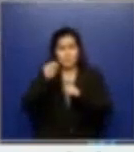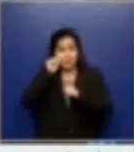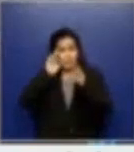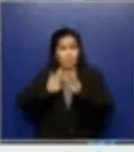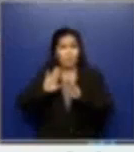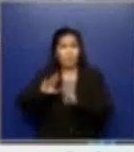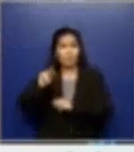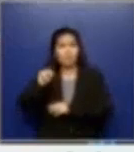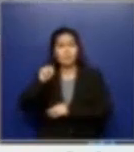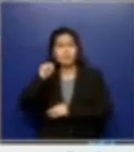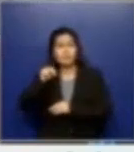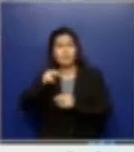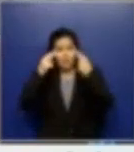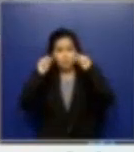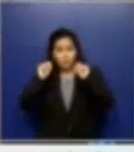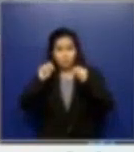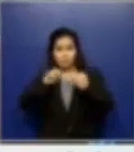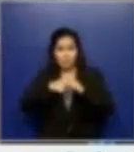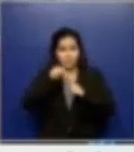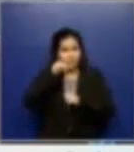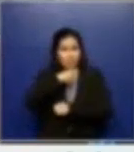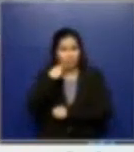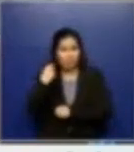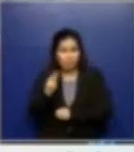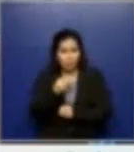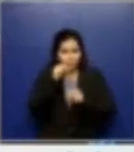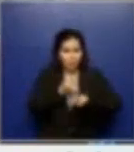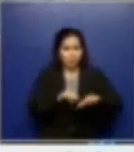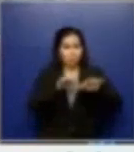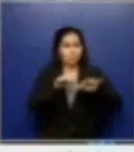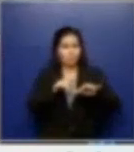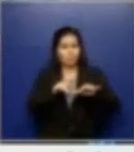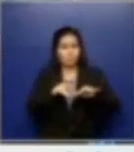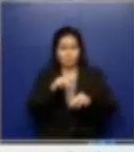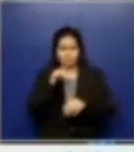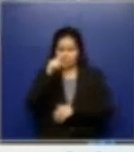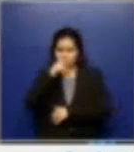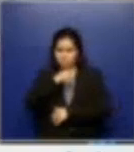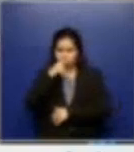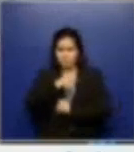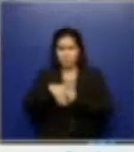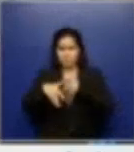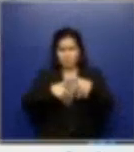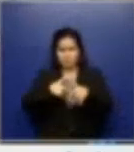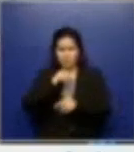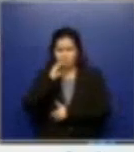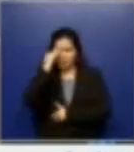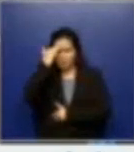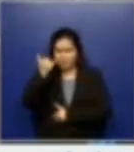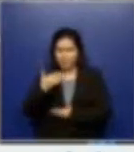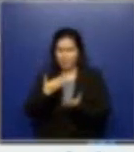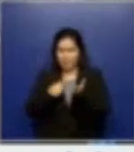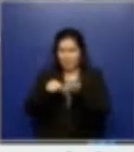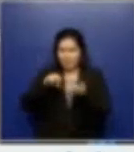รงเร็วกว่าเดิมท่วมเยอะกว่าเดิมแรงเร็วกว่าเดิมท่วมเร็วกว่าเดิมแปลกชาวบ้านยังพูดกันทำไมยิ่งแก้ทำไม